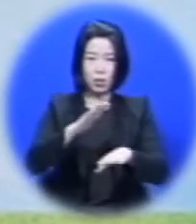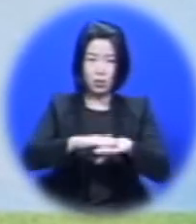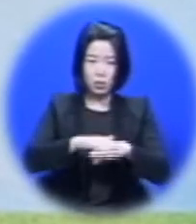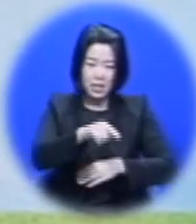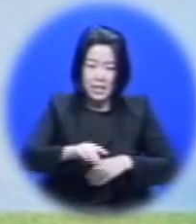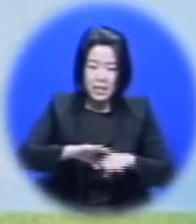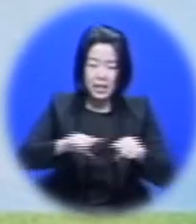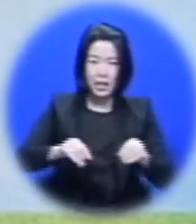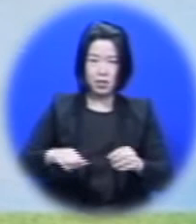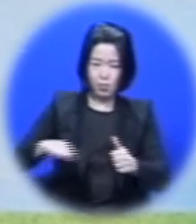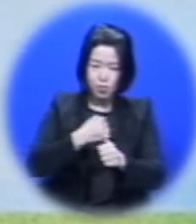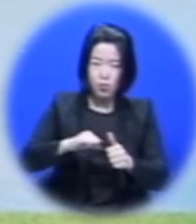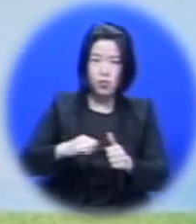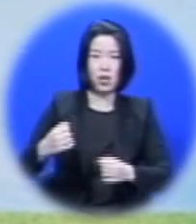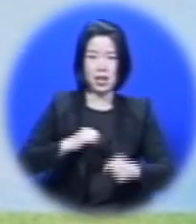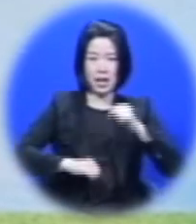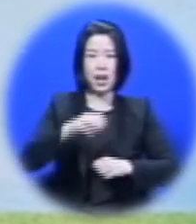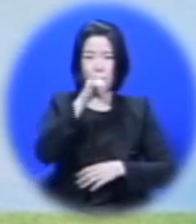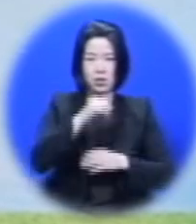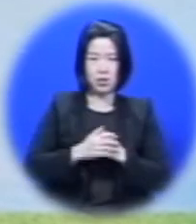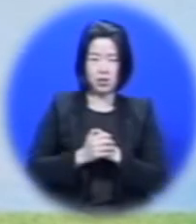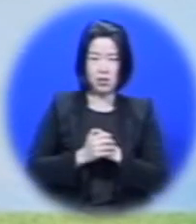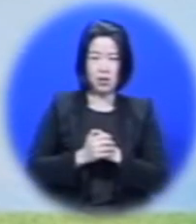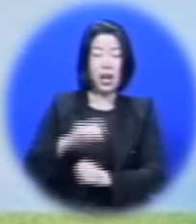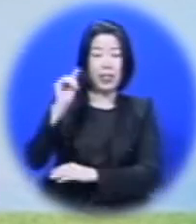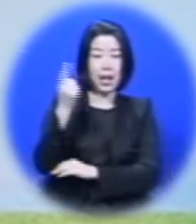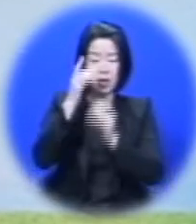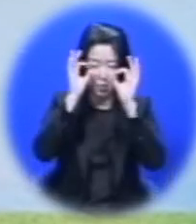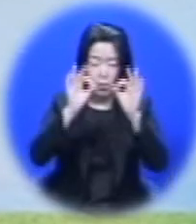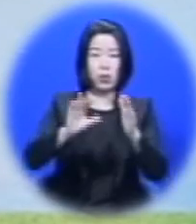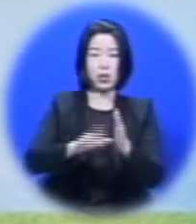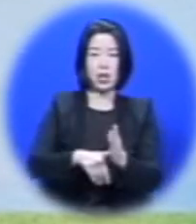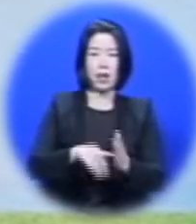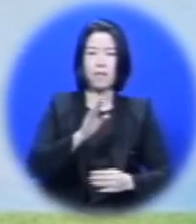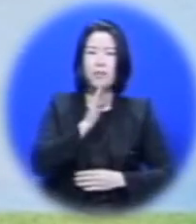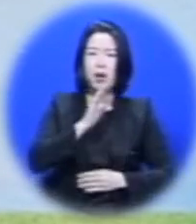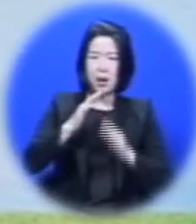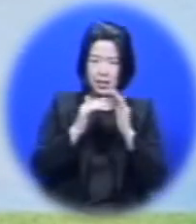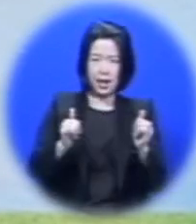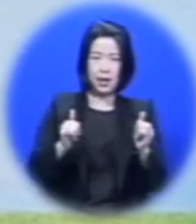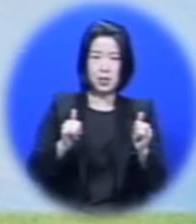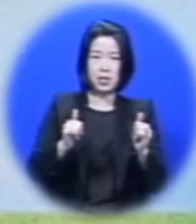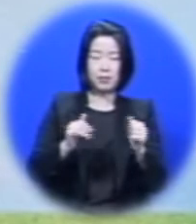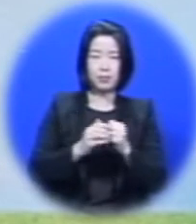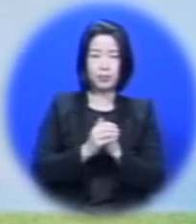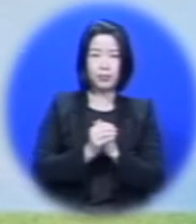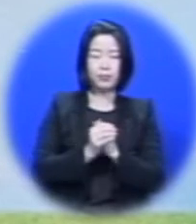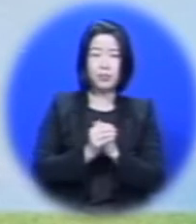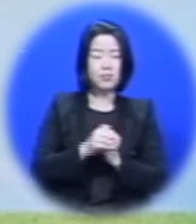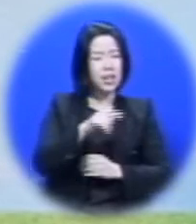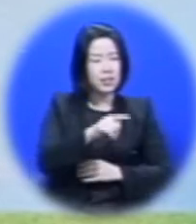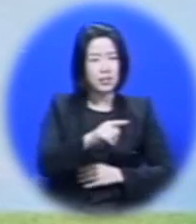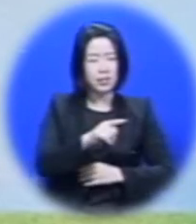이 땅에서 폭력을 일삼고 있구나. 다윗이 볼때 정말 사람이